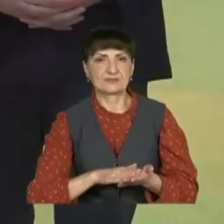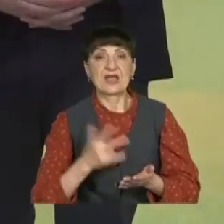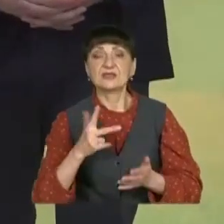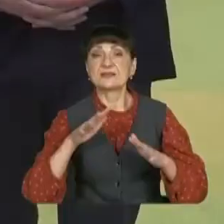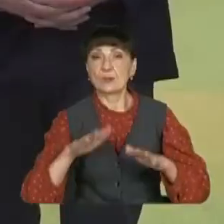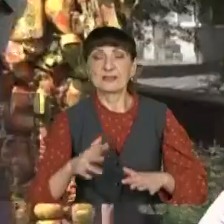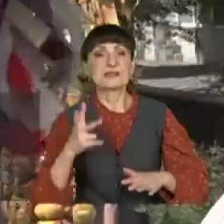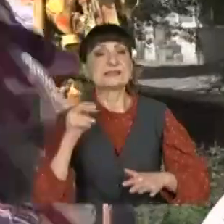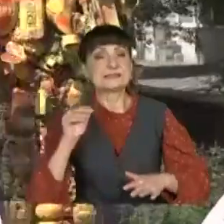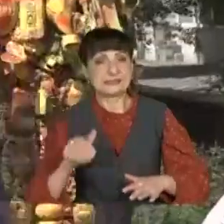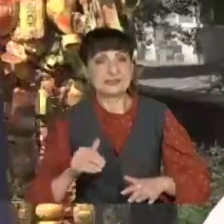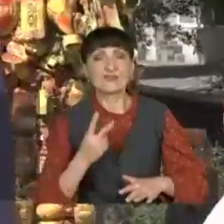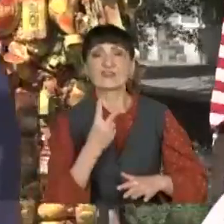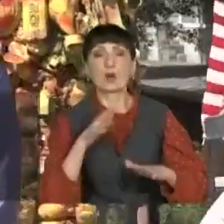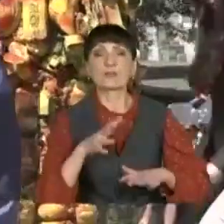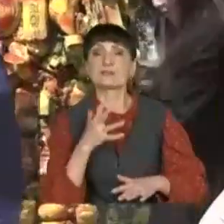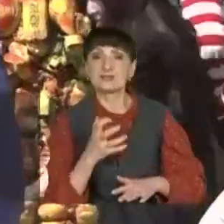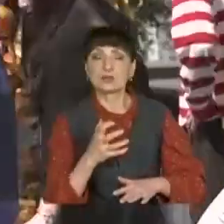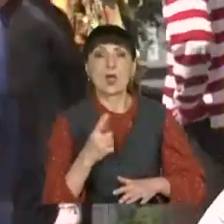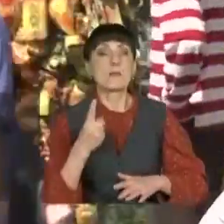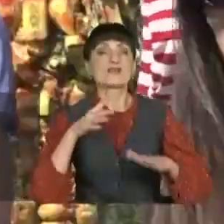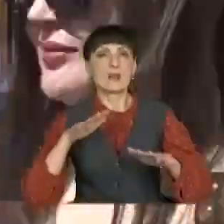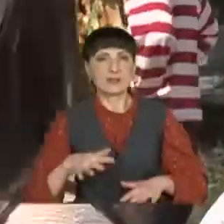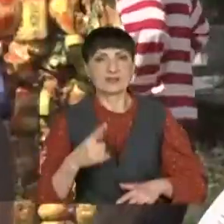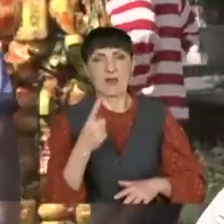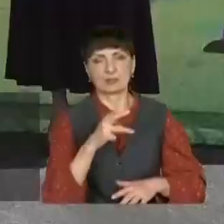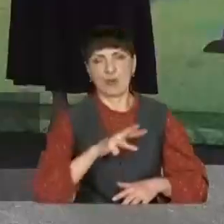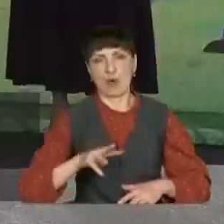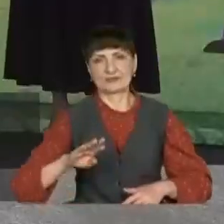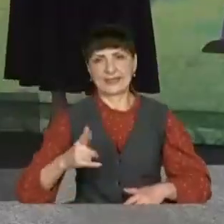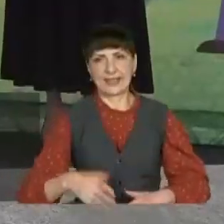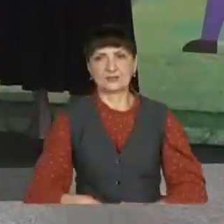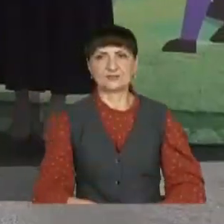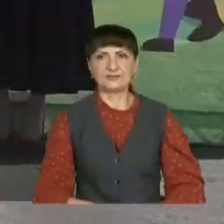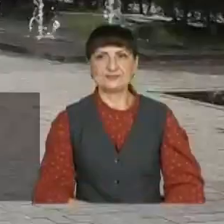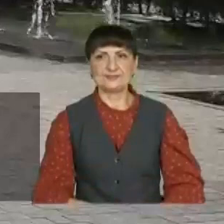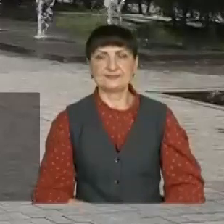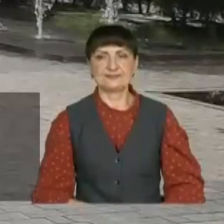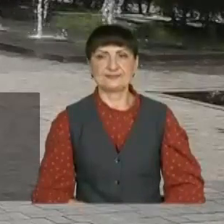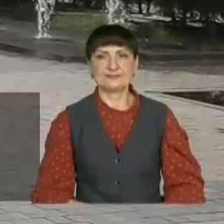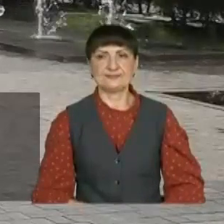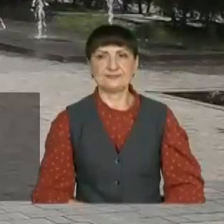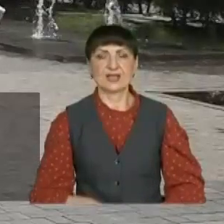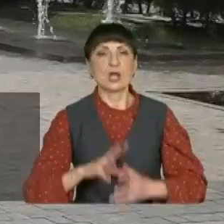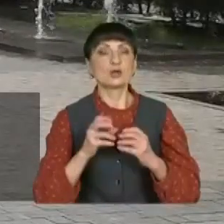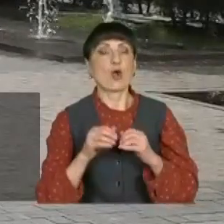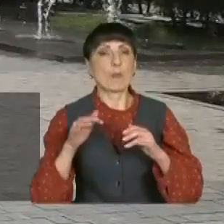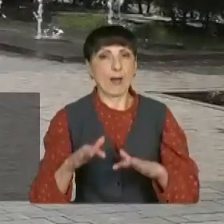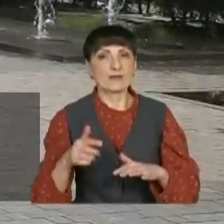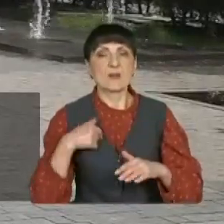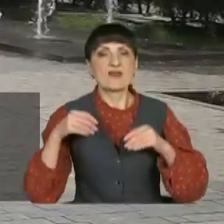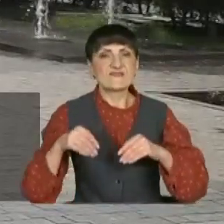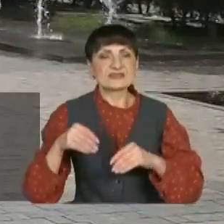место 300000 за второе 500 и за первое миллион тенге по итогам компании мы